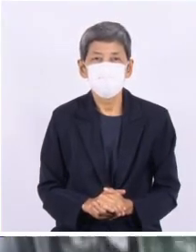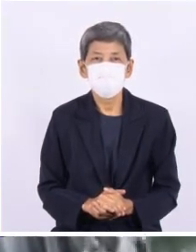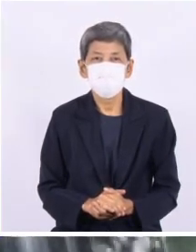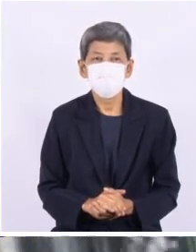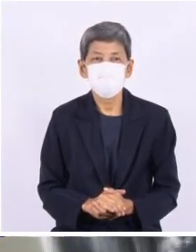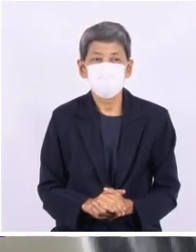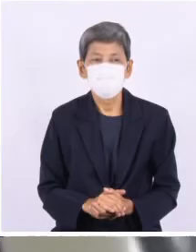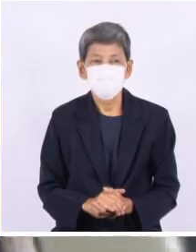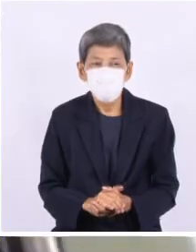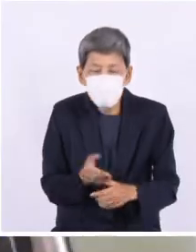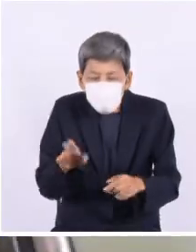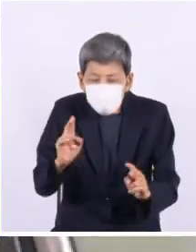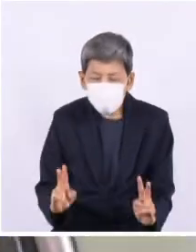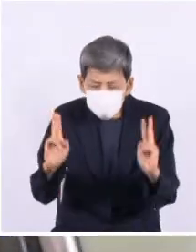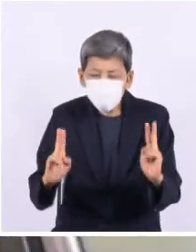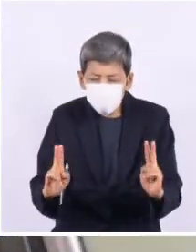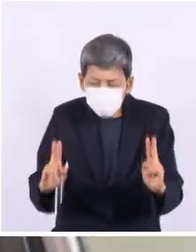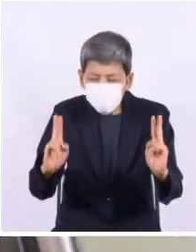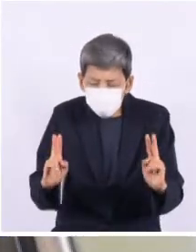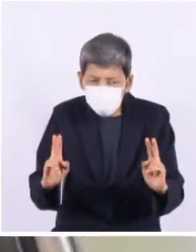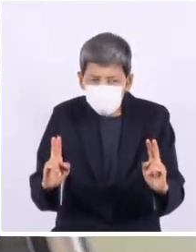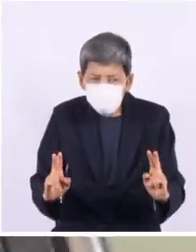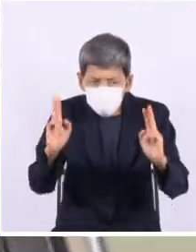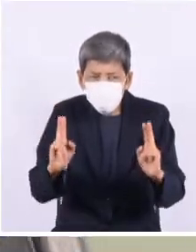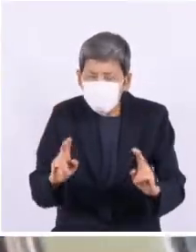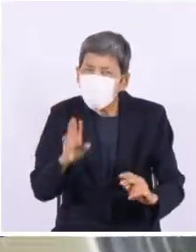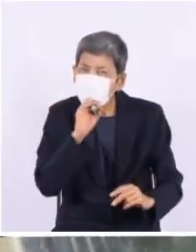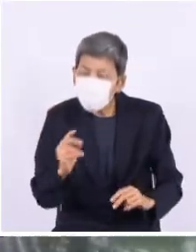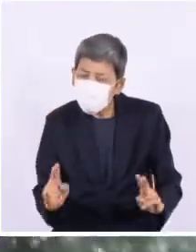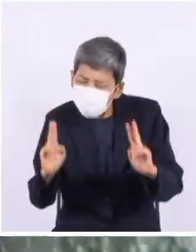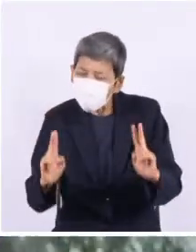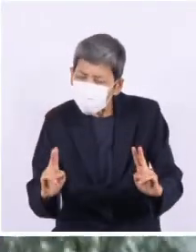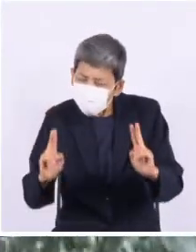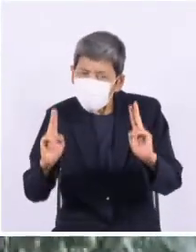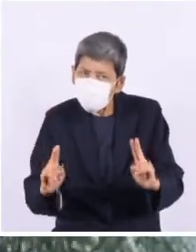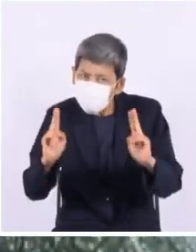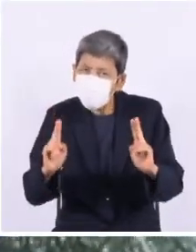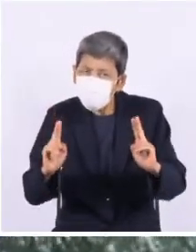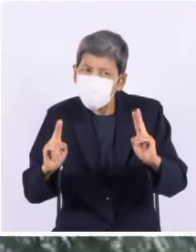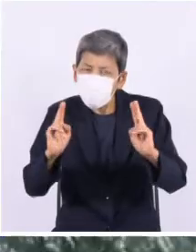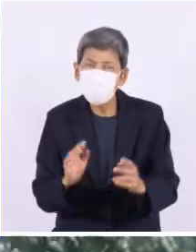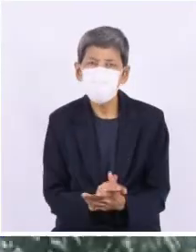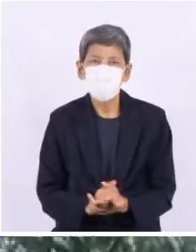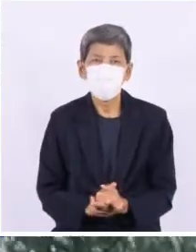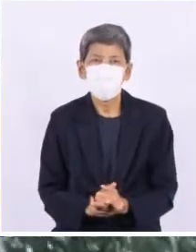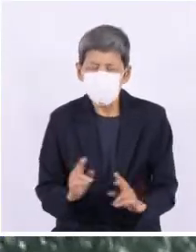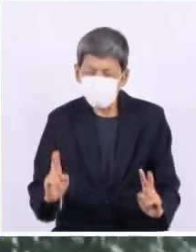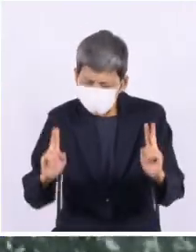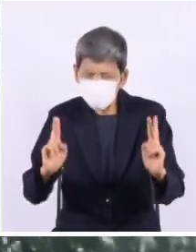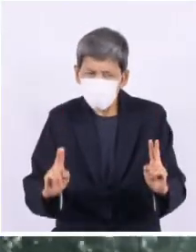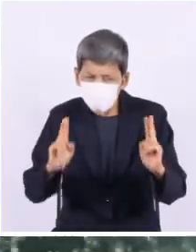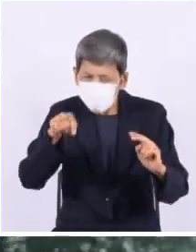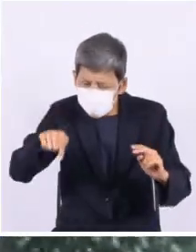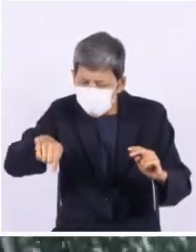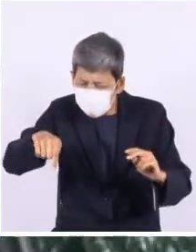ดันนี่ลูกดันอย่าไปกดแนงหนูกดฝีดันไม่ตาหน่อยเร็วมอนเนี่ยม